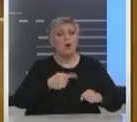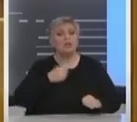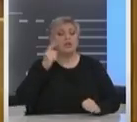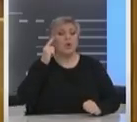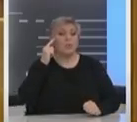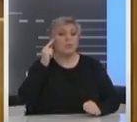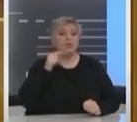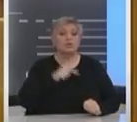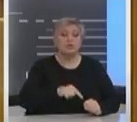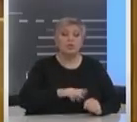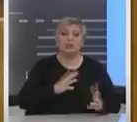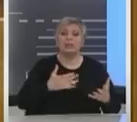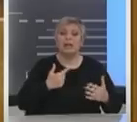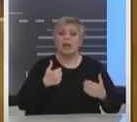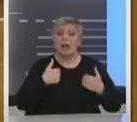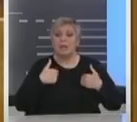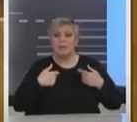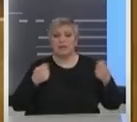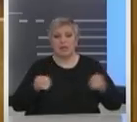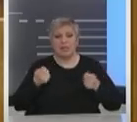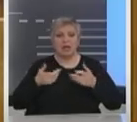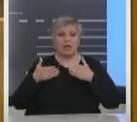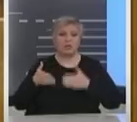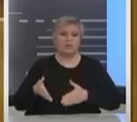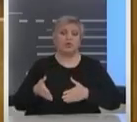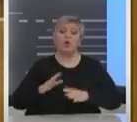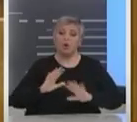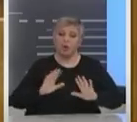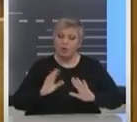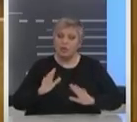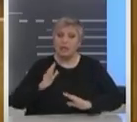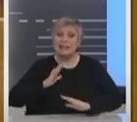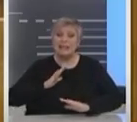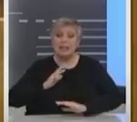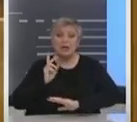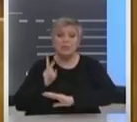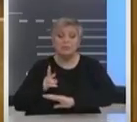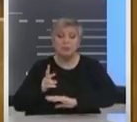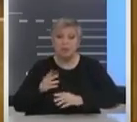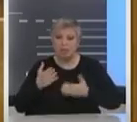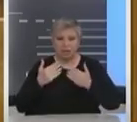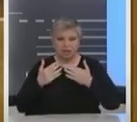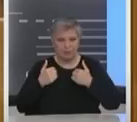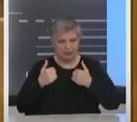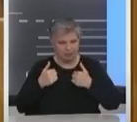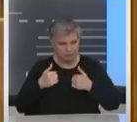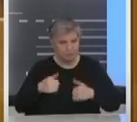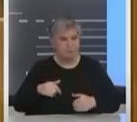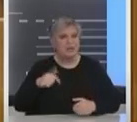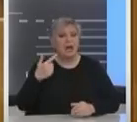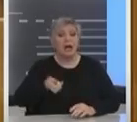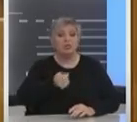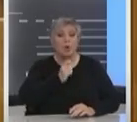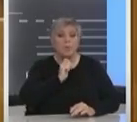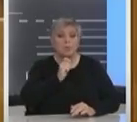παρουσία την παραμικρή βελτίωση της θέσης των εργαζομένων. Και επειδή η πολιτική διαφορά είναι ακριβώς αυτή, στο